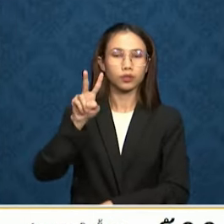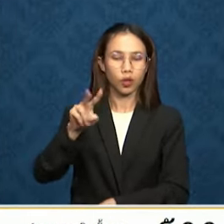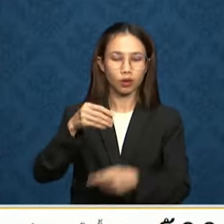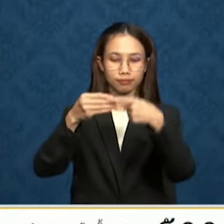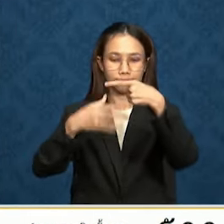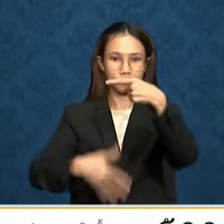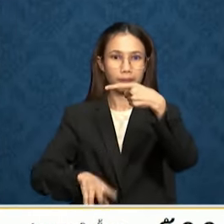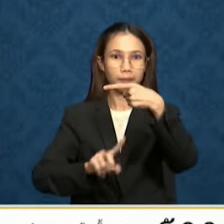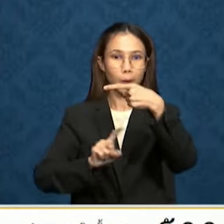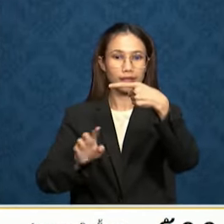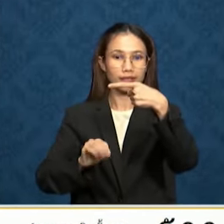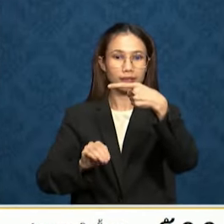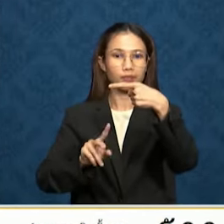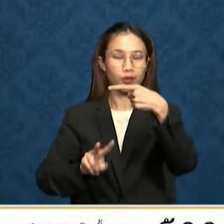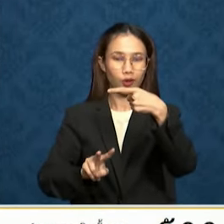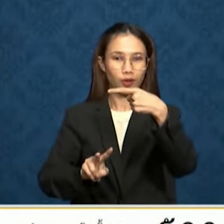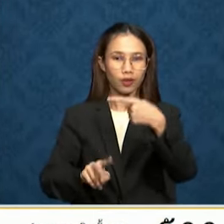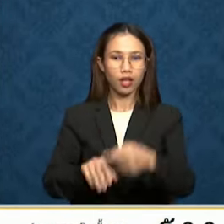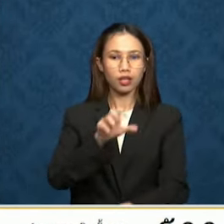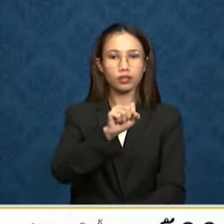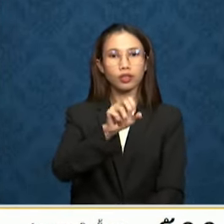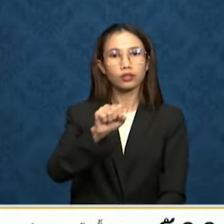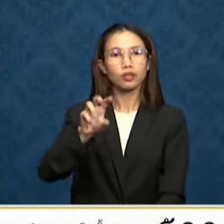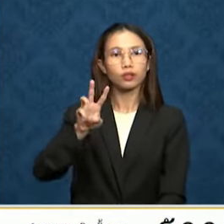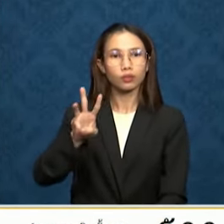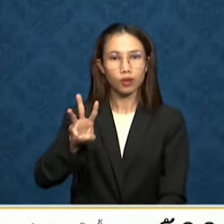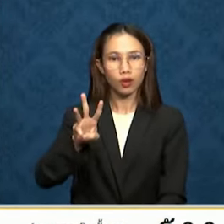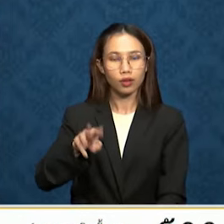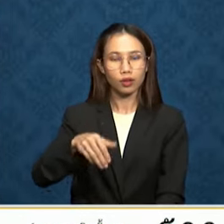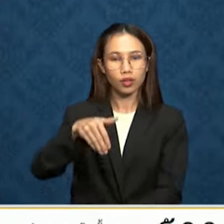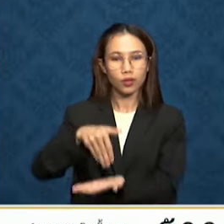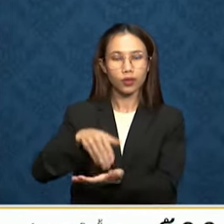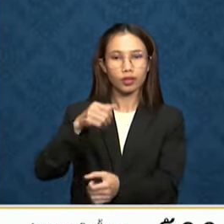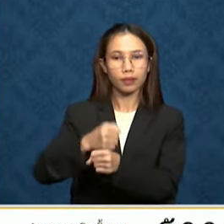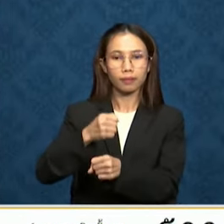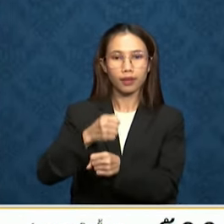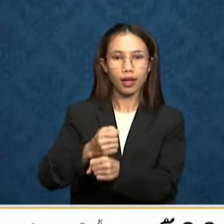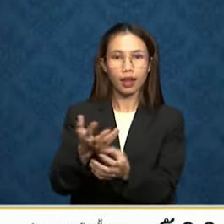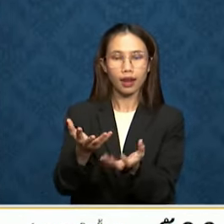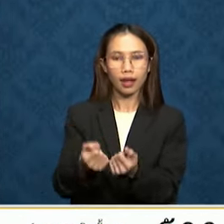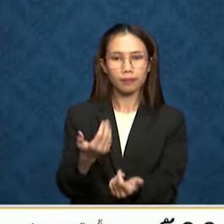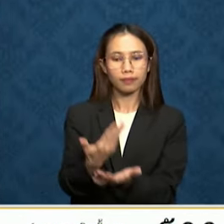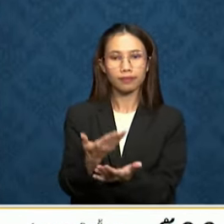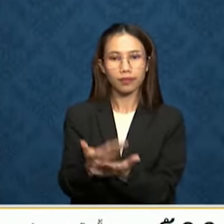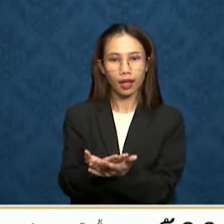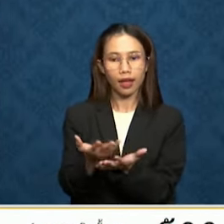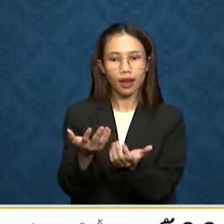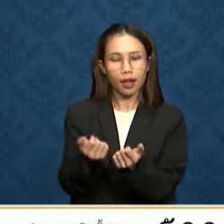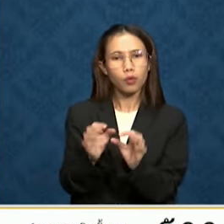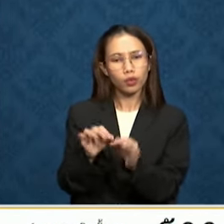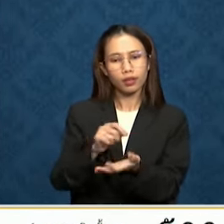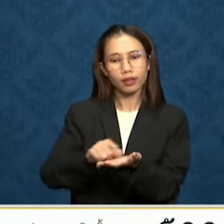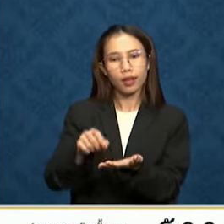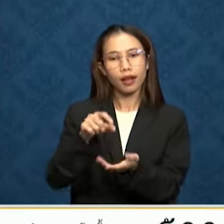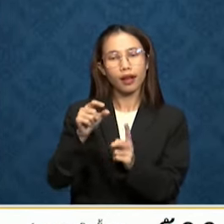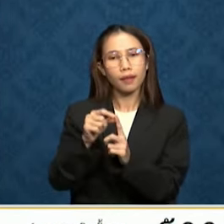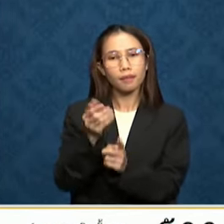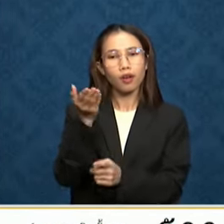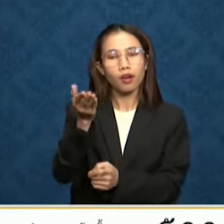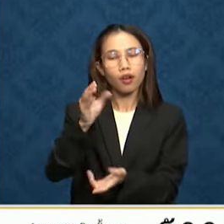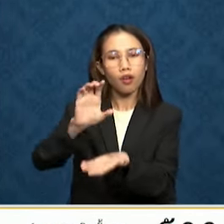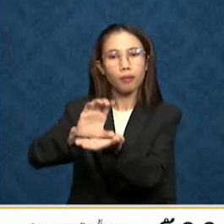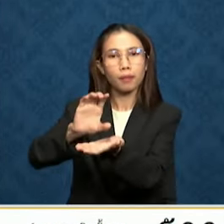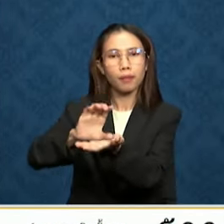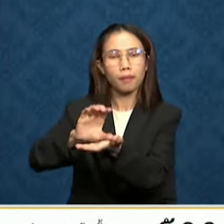ของรัฐบาลสสวนะคะหน่วยงานที่เป็นหน่วยรับงบประมาณก็รับลูกค่ะเขียนคำของงบประมาณเข้ามาค่ะ